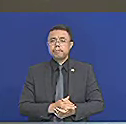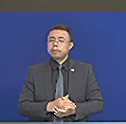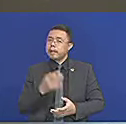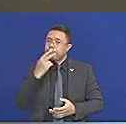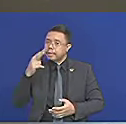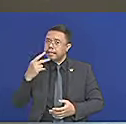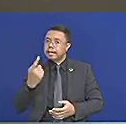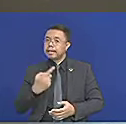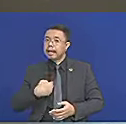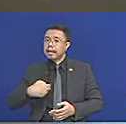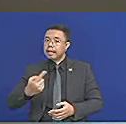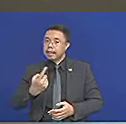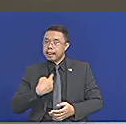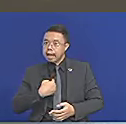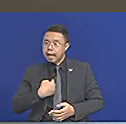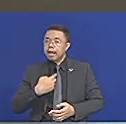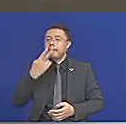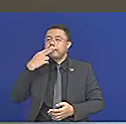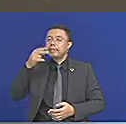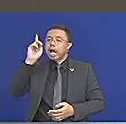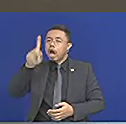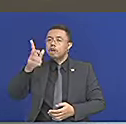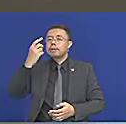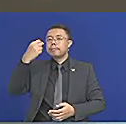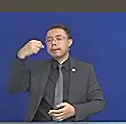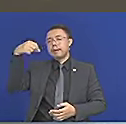Percaya kita itu percaya yang benar.